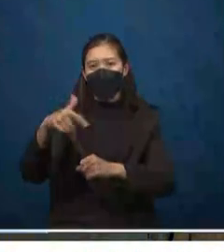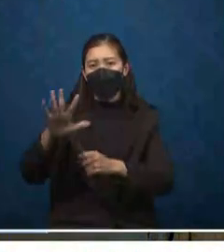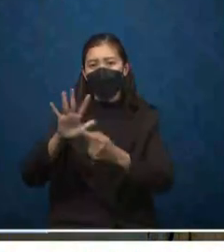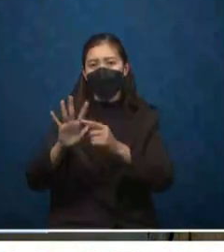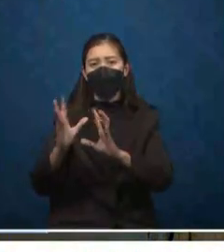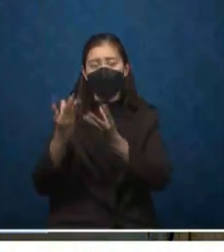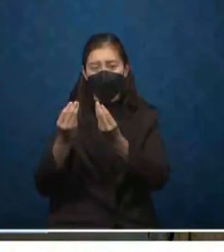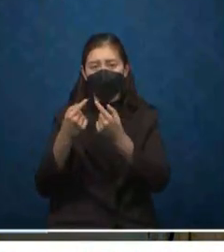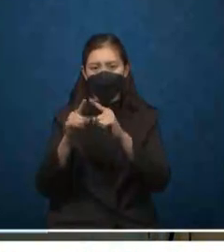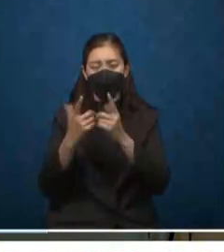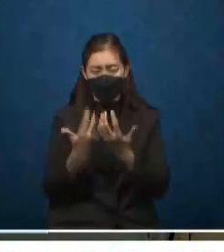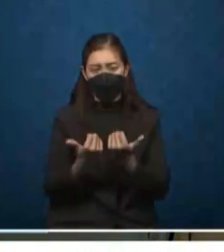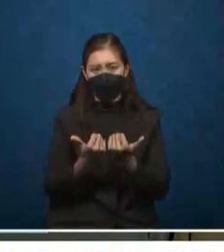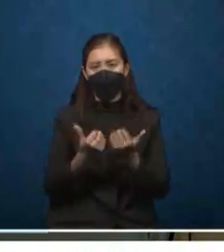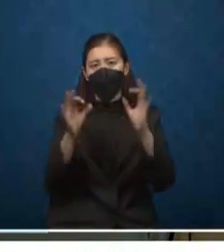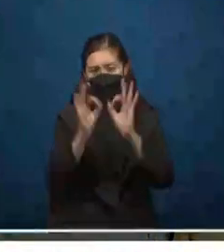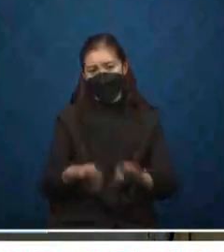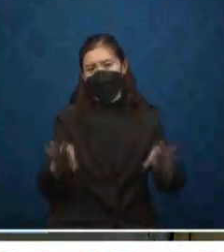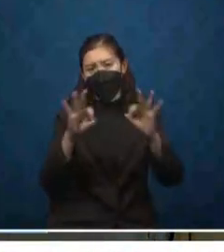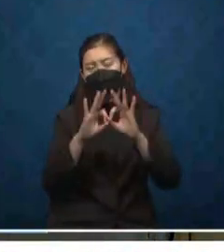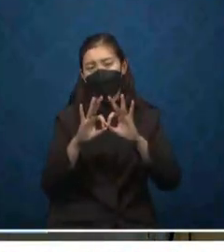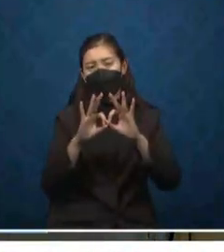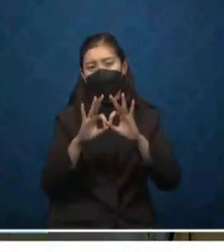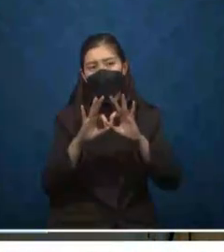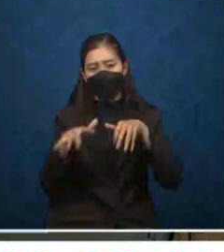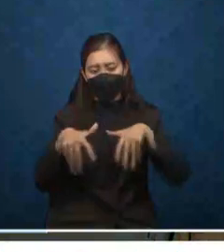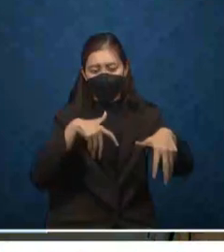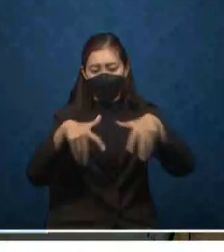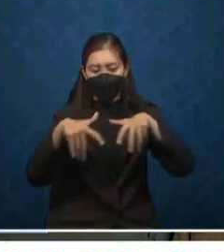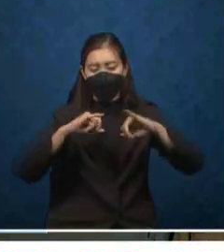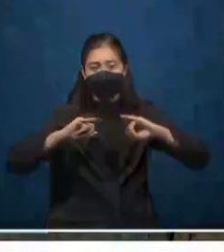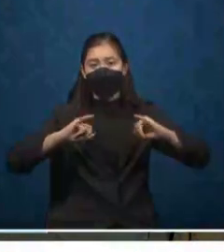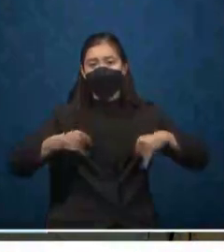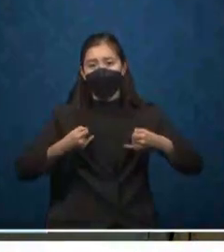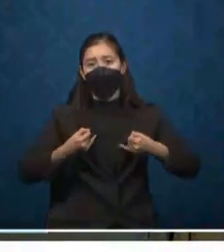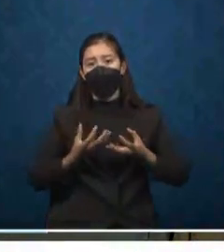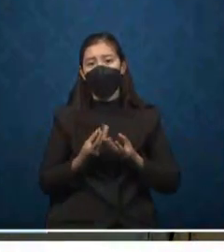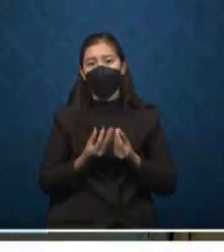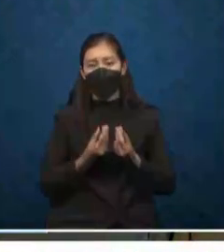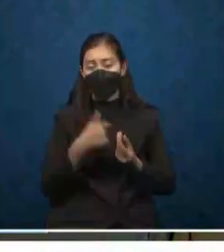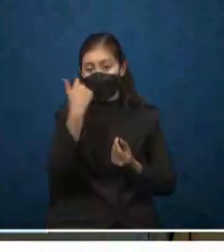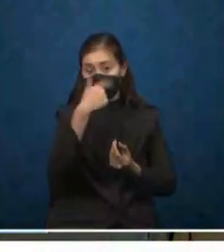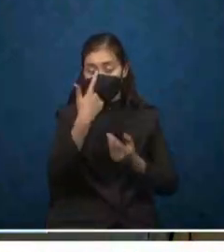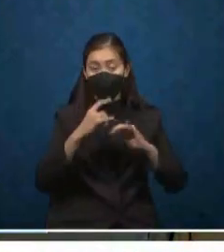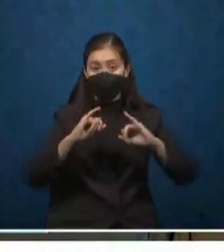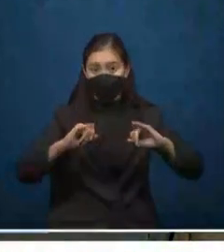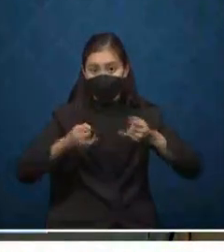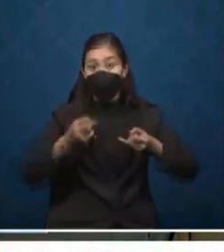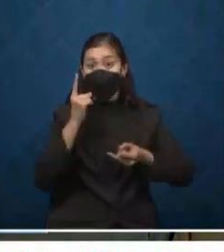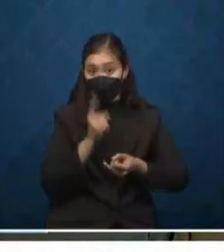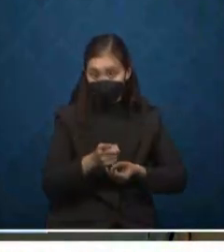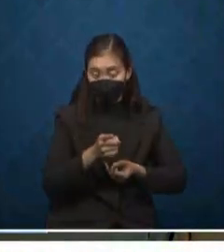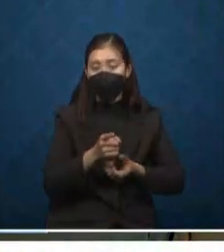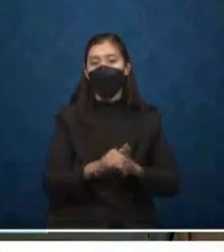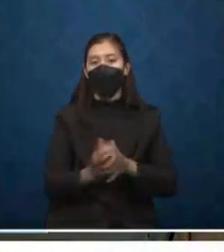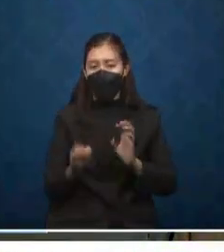คิดว่าสัญญาณที่สำคัญมากกว่าคือสัญญาณที่จะดังไปถึงพี่น้องประชาชนที่เป็นเจ้าของพื้นที่ที่เขาครอบครองโดยชอบด้วยกฎหมายแล้วมันมีสภาพเป็นป่าชายเลน